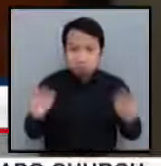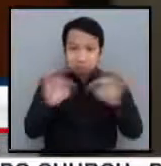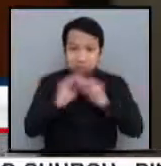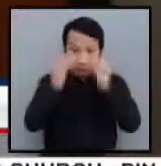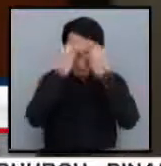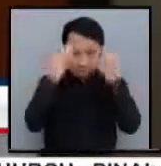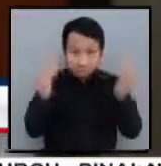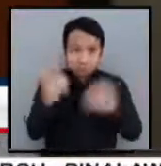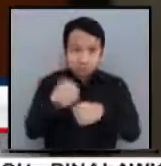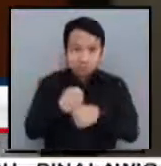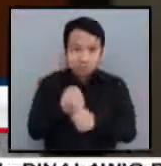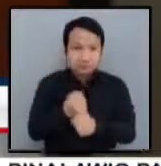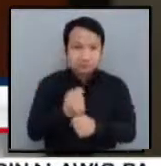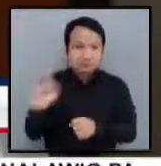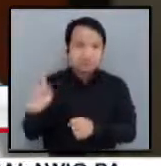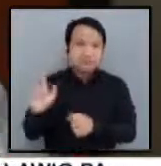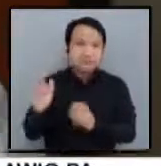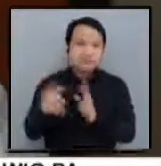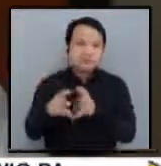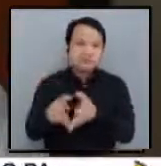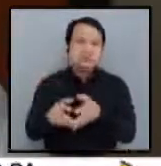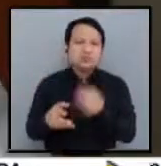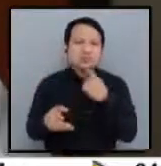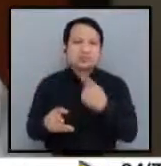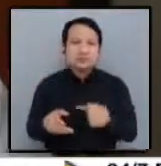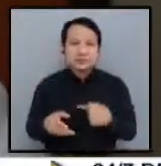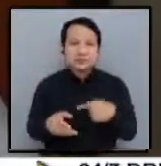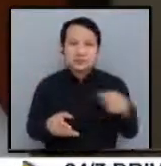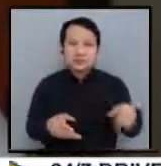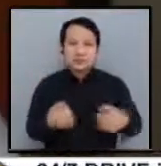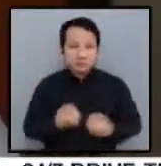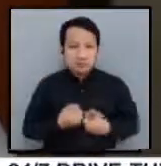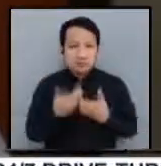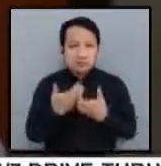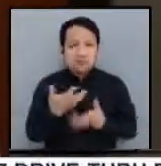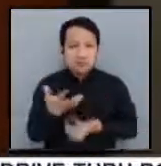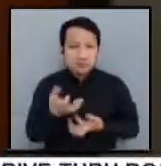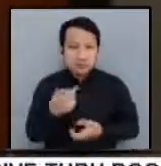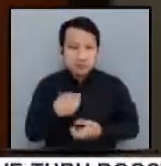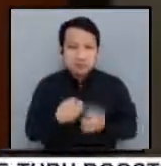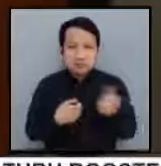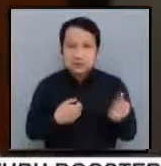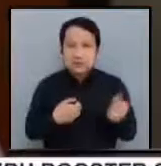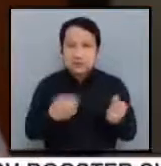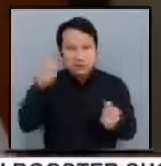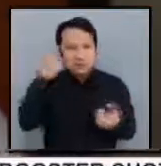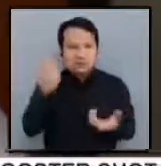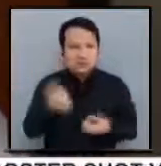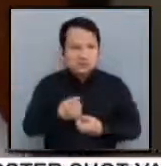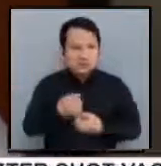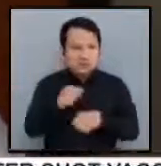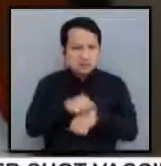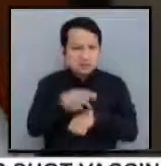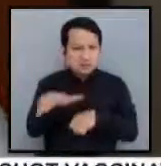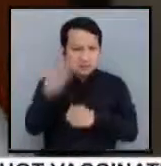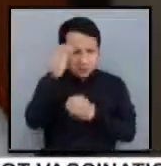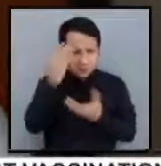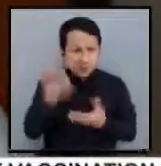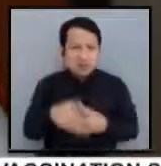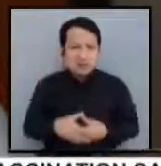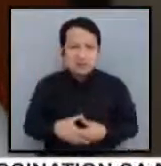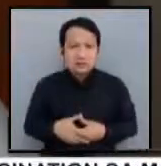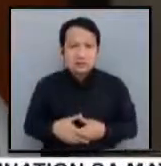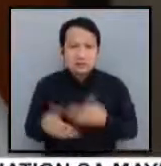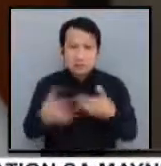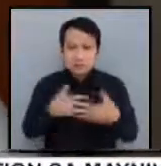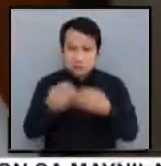makagawa ka rin ng paraan. Lalo na pag passion mo yan. At yun lang ang advice ko sa mga gusto. Kahit phone